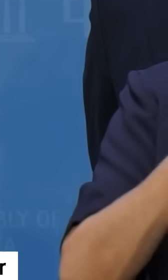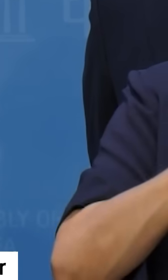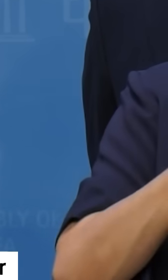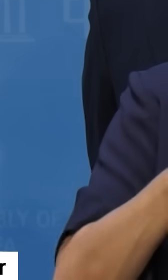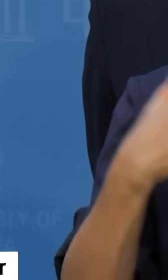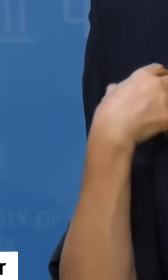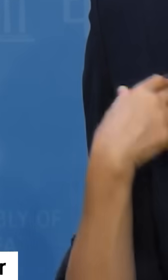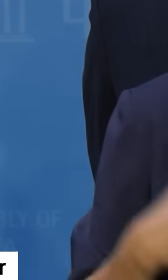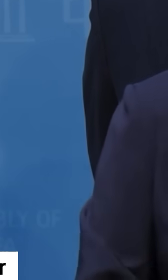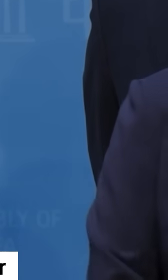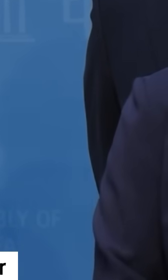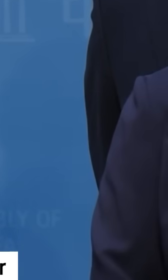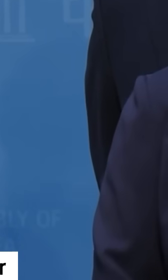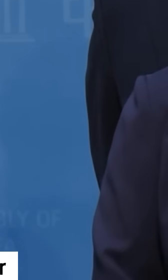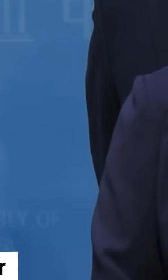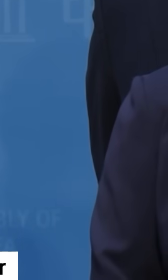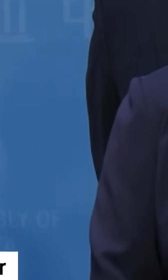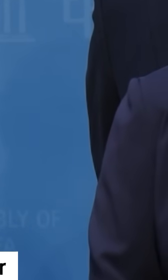마음입니다.